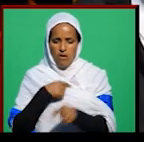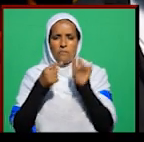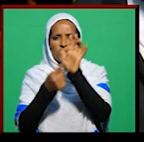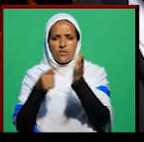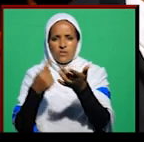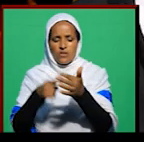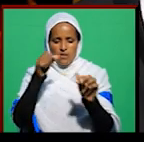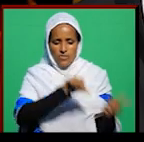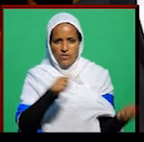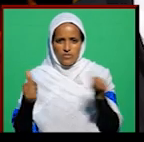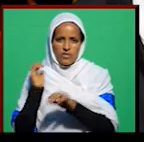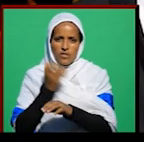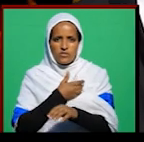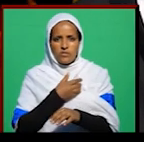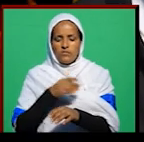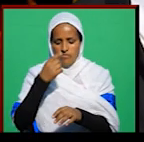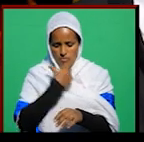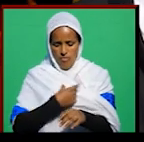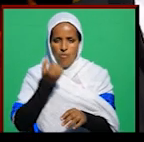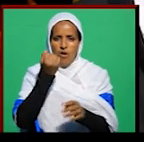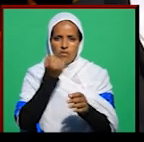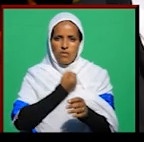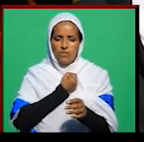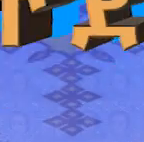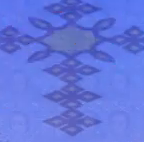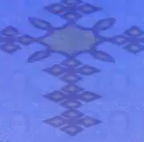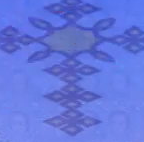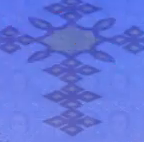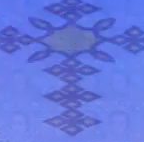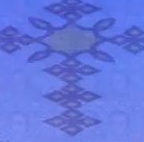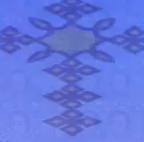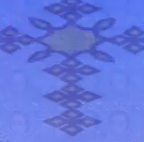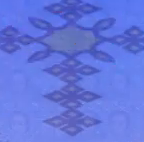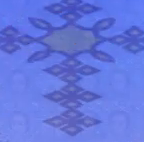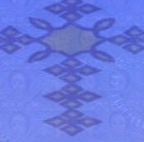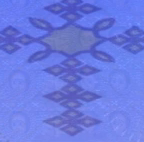ደግሞ ምልክታችን ነው። ይህም ደግሞ በጥምቀታችንና በማተባችን ገልጸዋለን ማለት ነው።